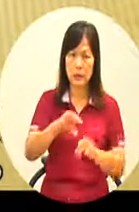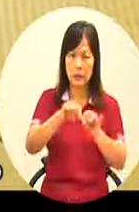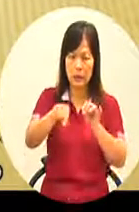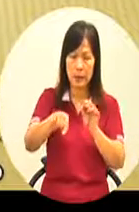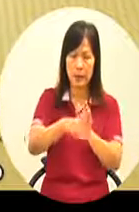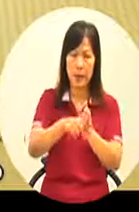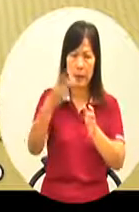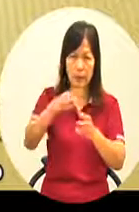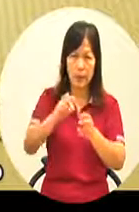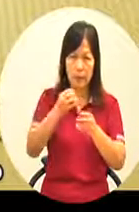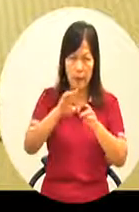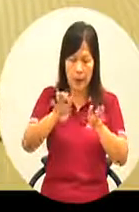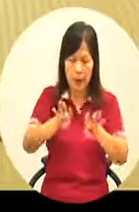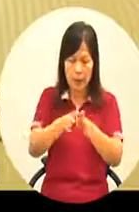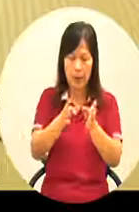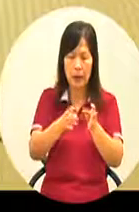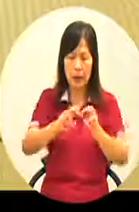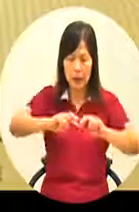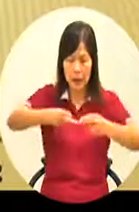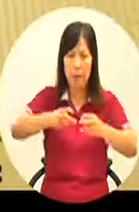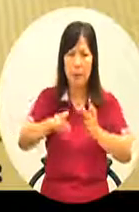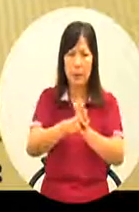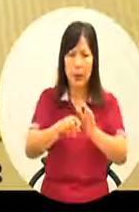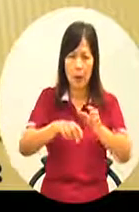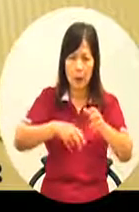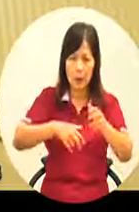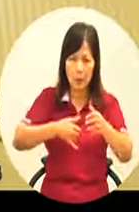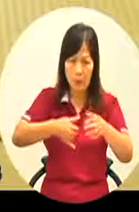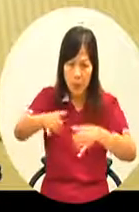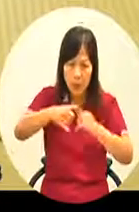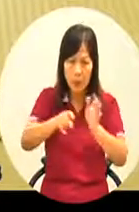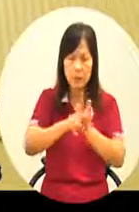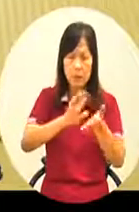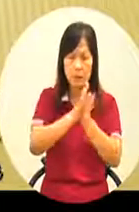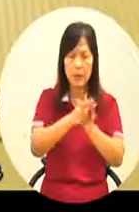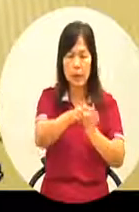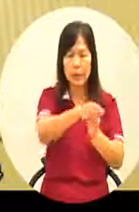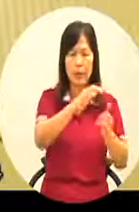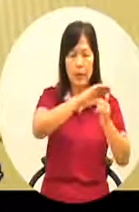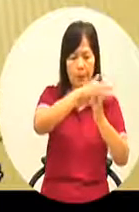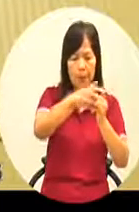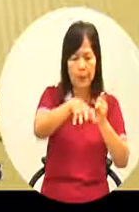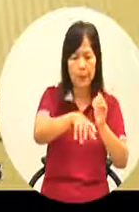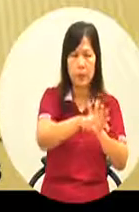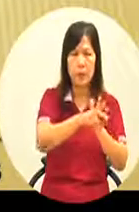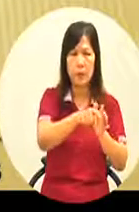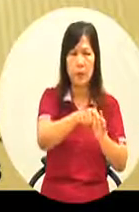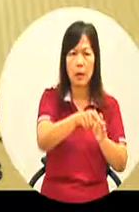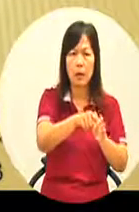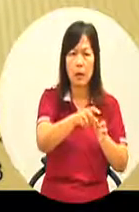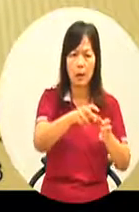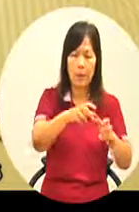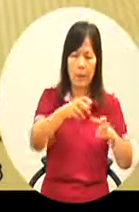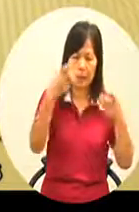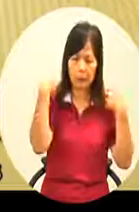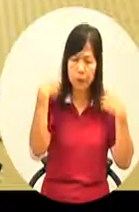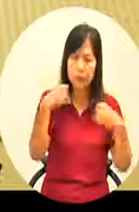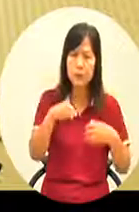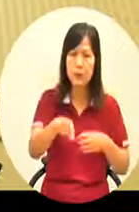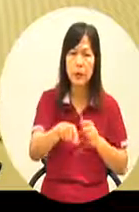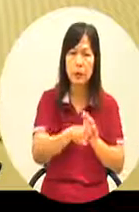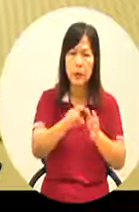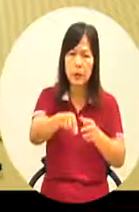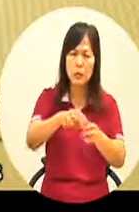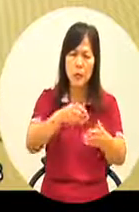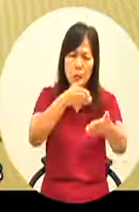要安怎甲拍通吼？哦，当然即动线是由咱的殡葬管理处遮所来做吼。为什么即个要甲